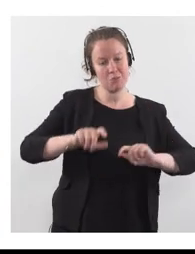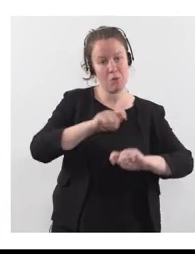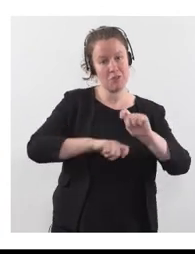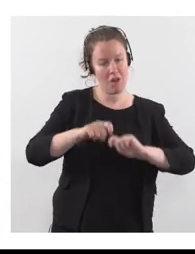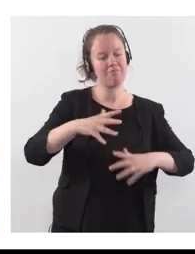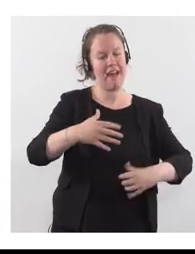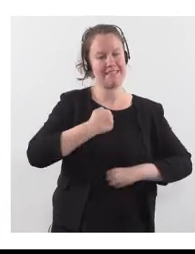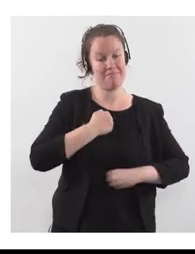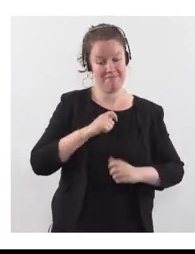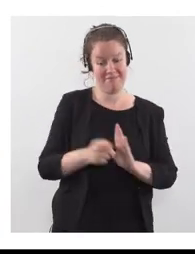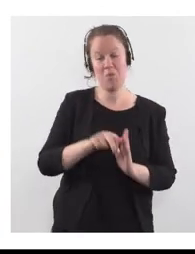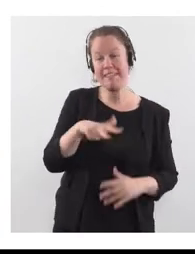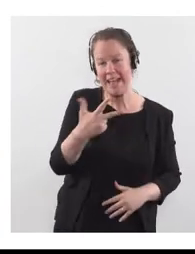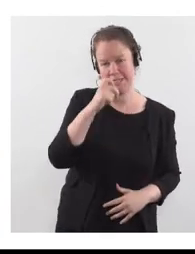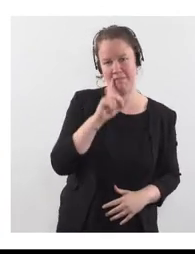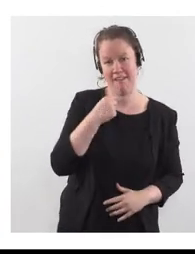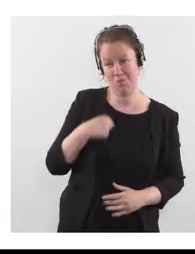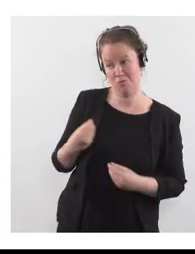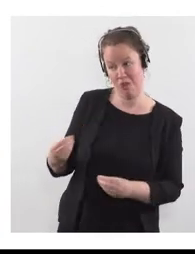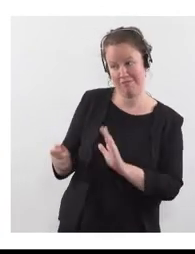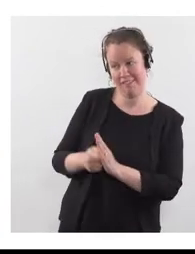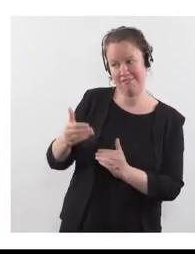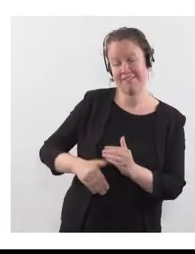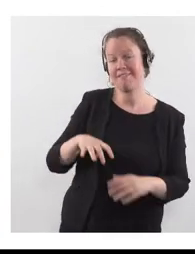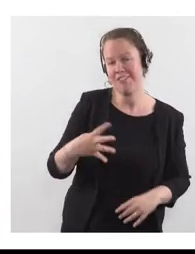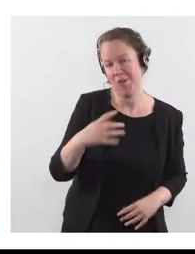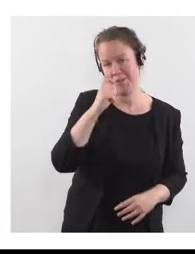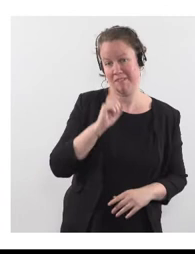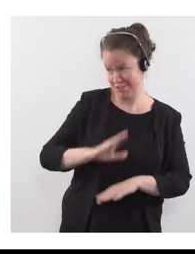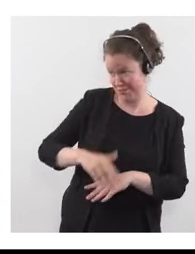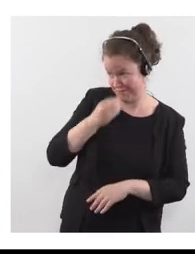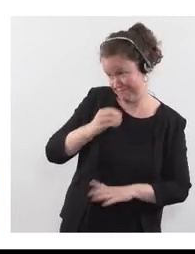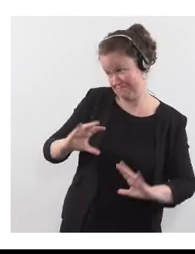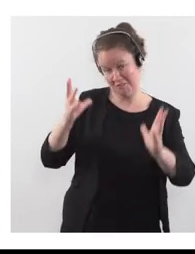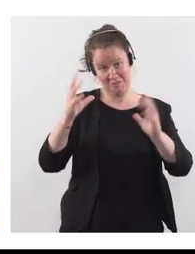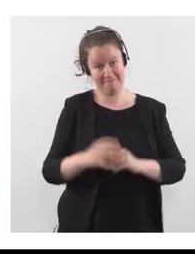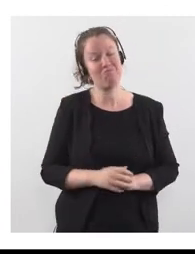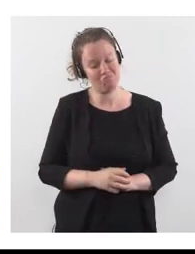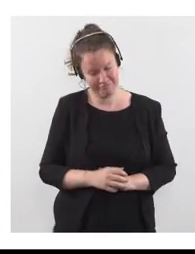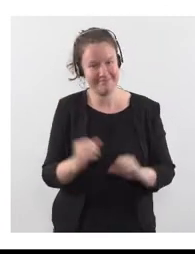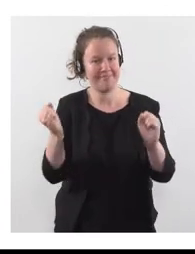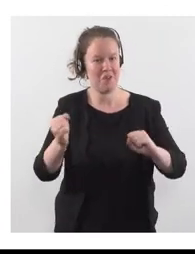puissent ouvrir des comptes bancaires. Et donc, nous avons accueilli chaleureusement cette initiative.